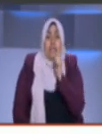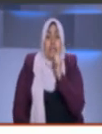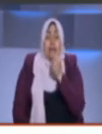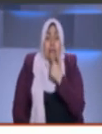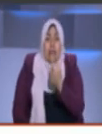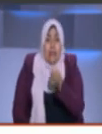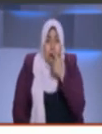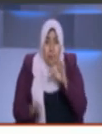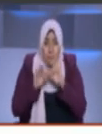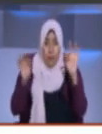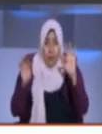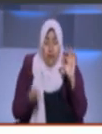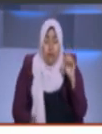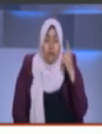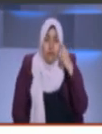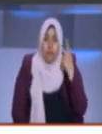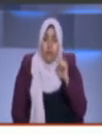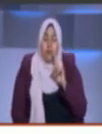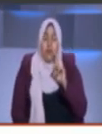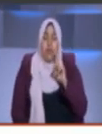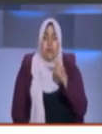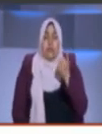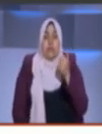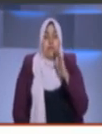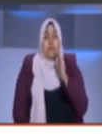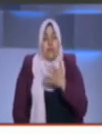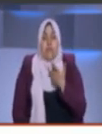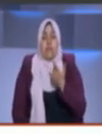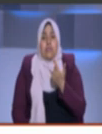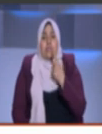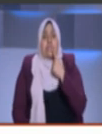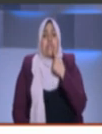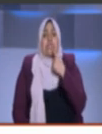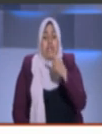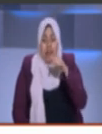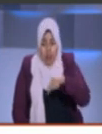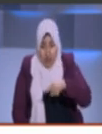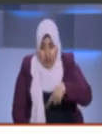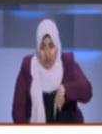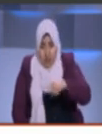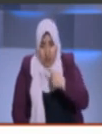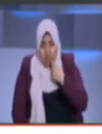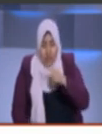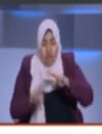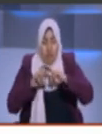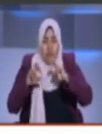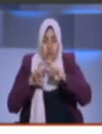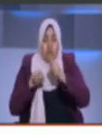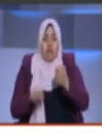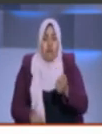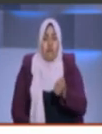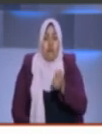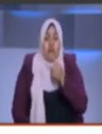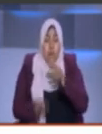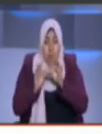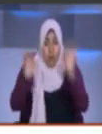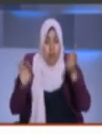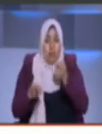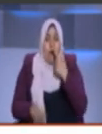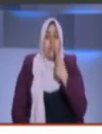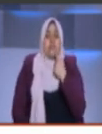لقاح قبل على الأقل سنة من الآن. لماذا قبل